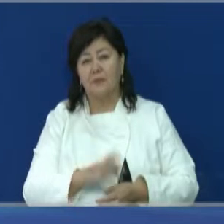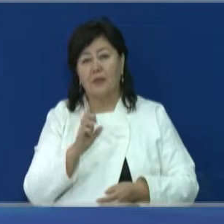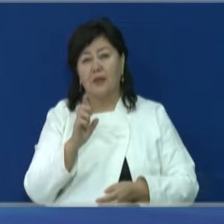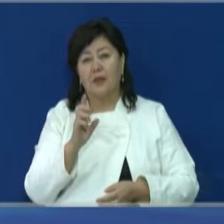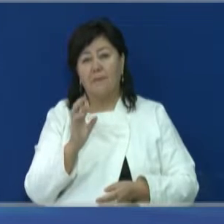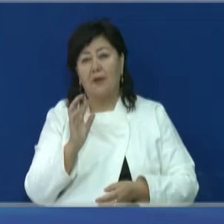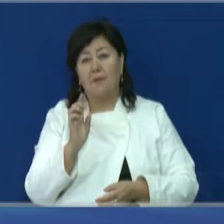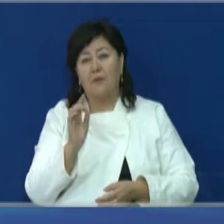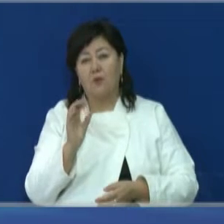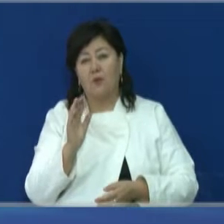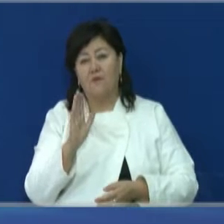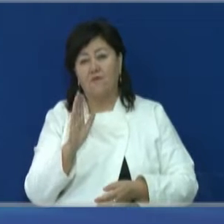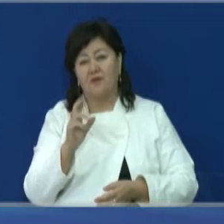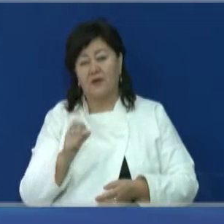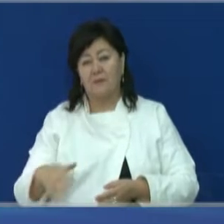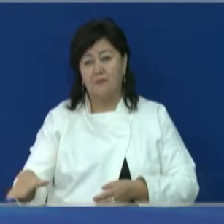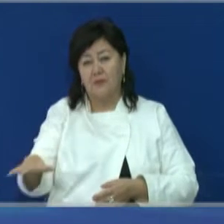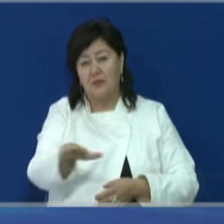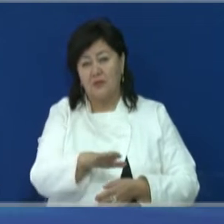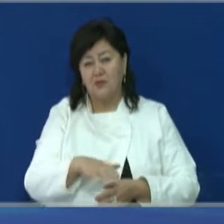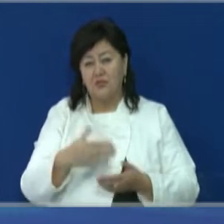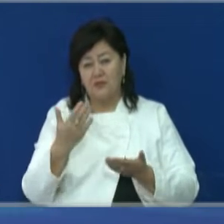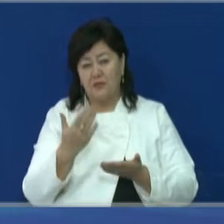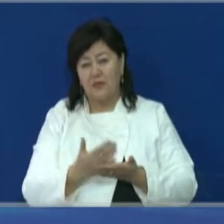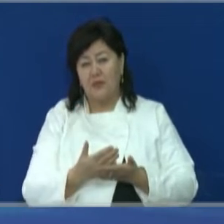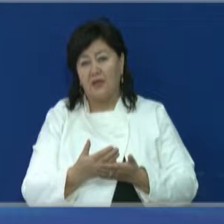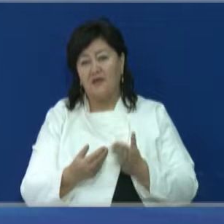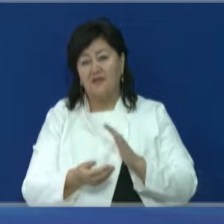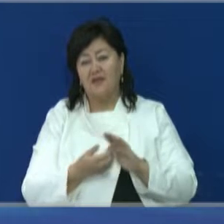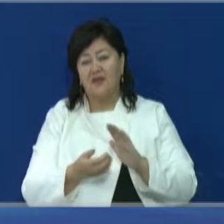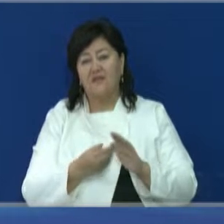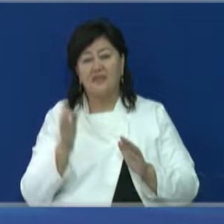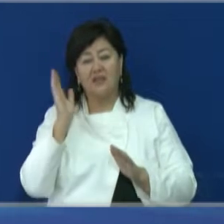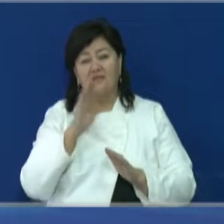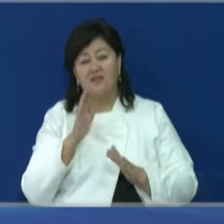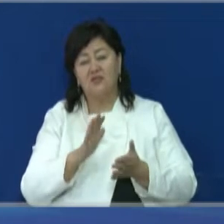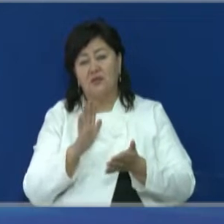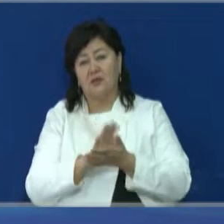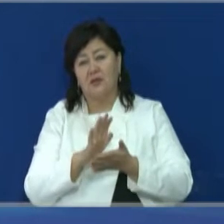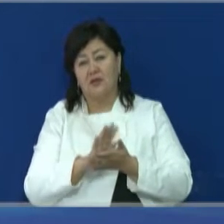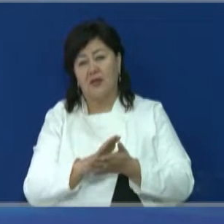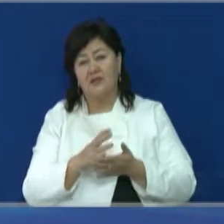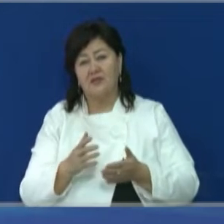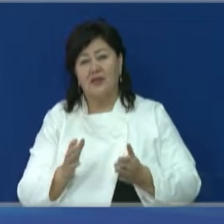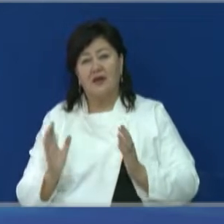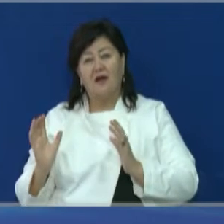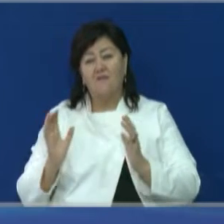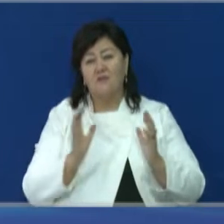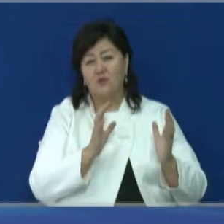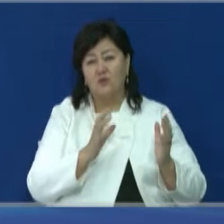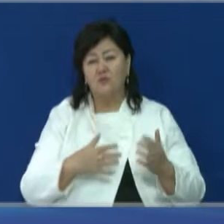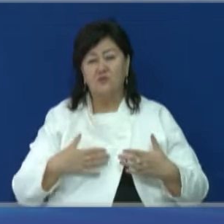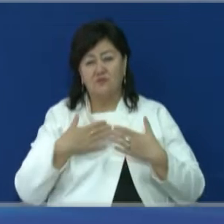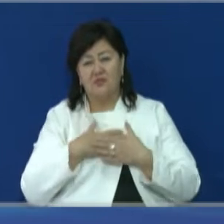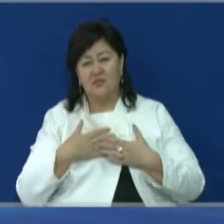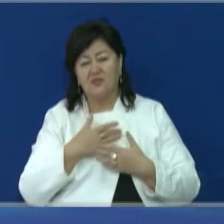Бобровка кентінің тұрғындары таза ауыз суға жармай отыр. Мұнымен қоса қоқыс, жол және қоғамдық көлік мәселесі тұрғындарды